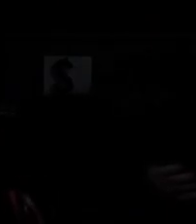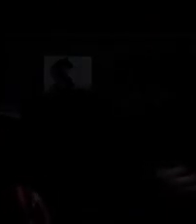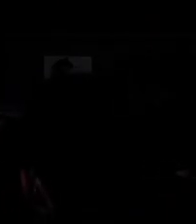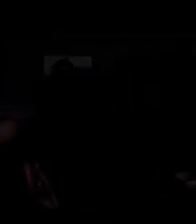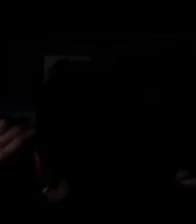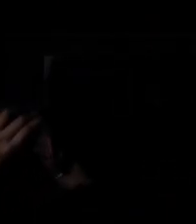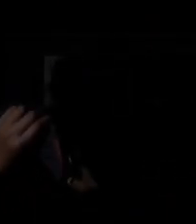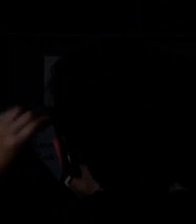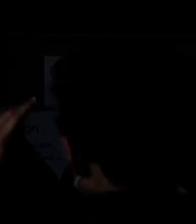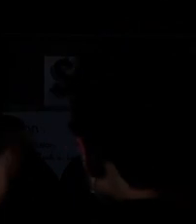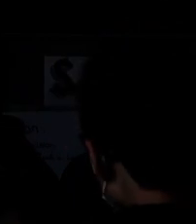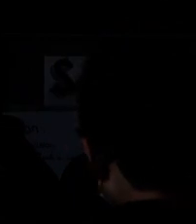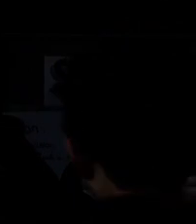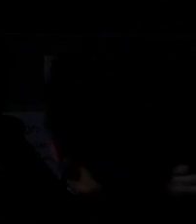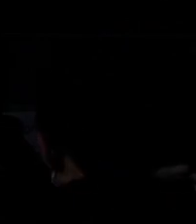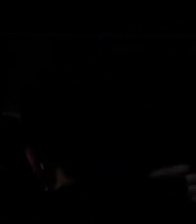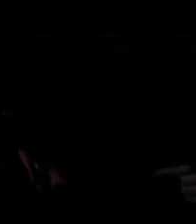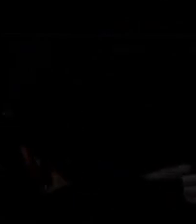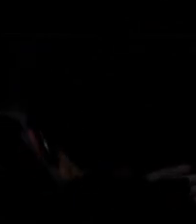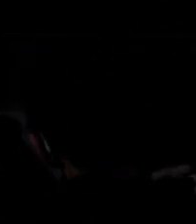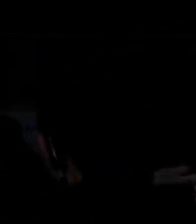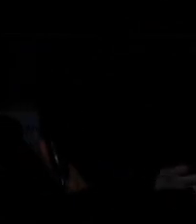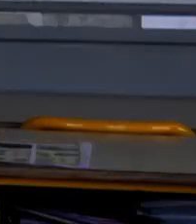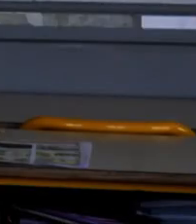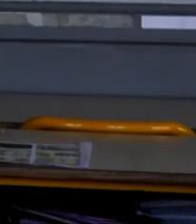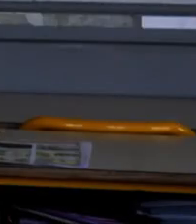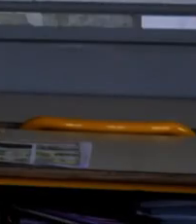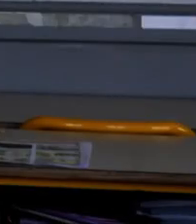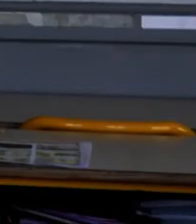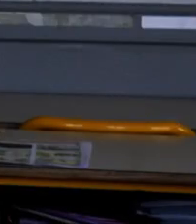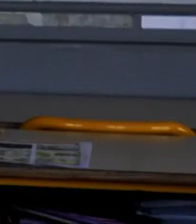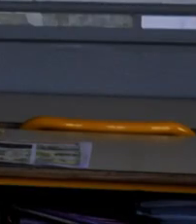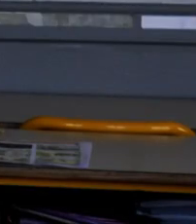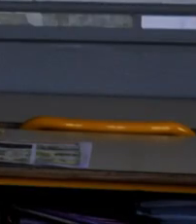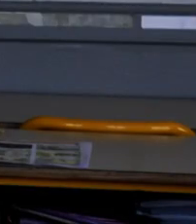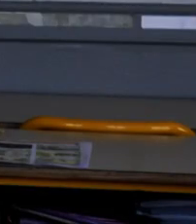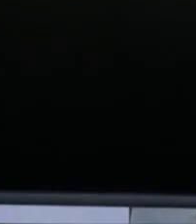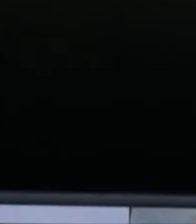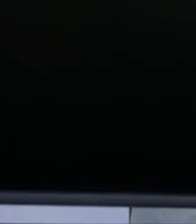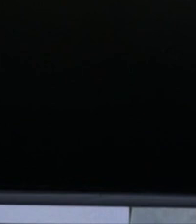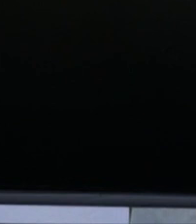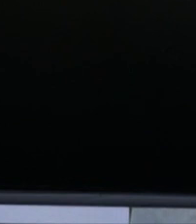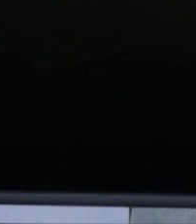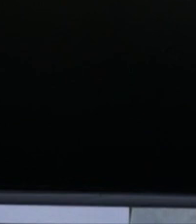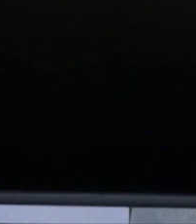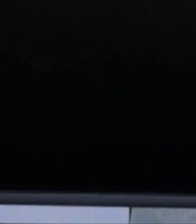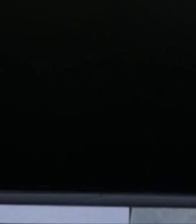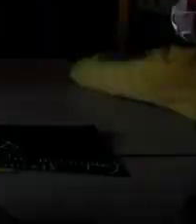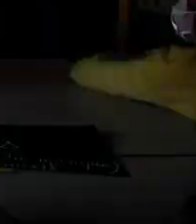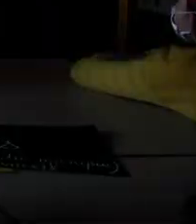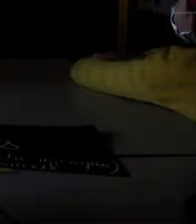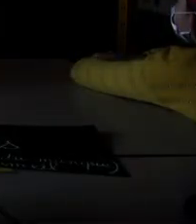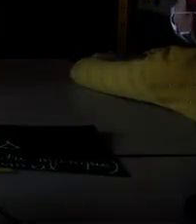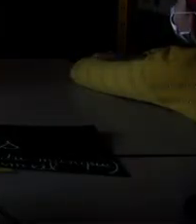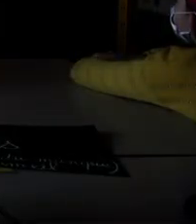Oh, comment ça marche ? Ah, bonjour les enfants. Le programme est assez polyvalent sur tous les supports qu'il